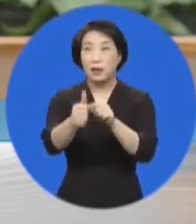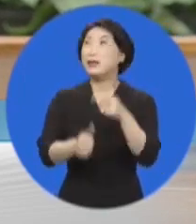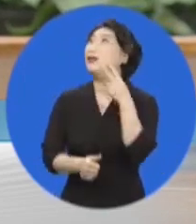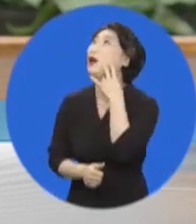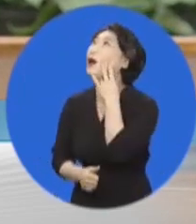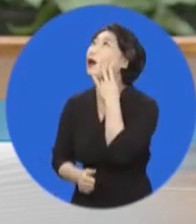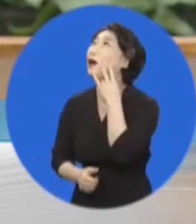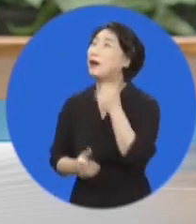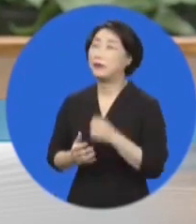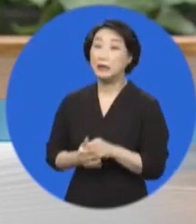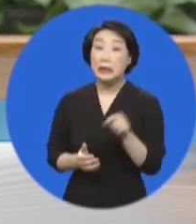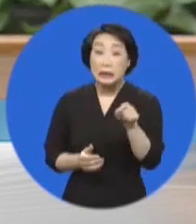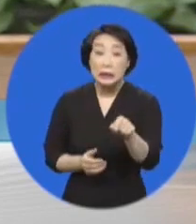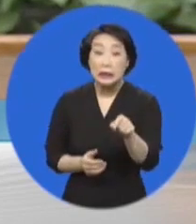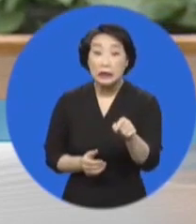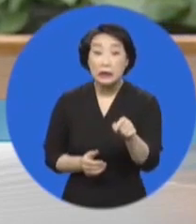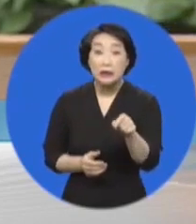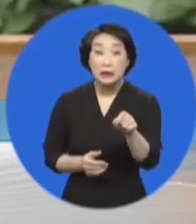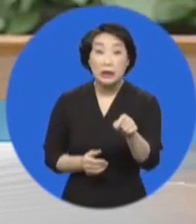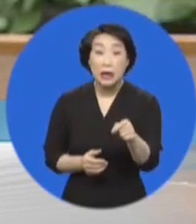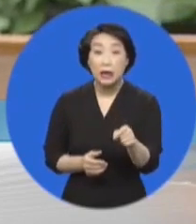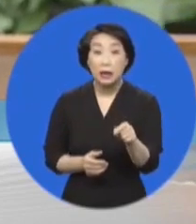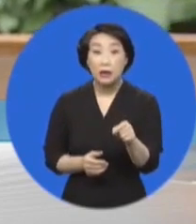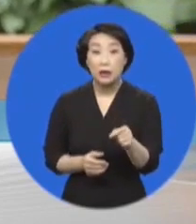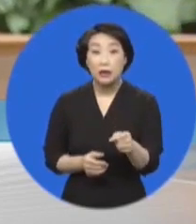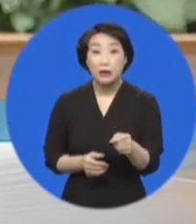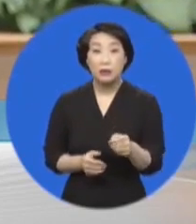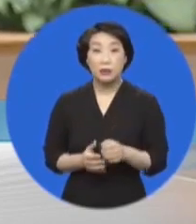예. 너 저 그